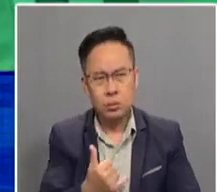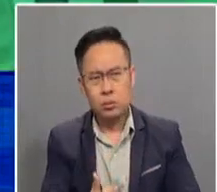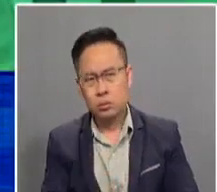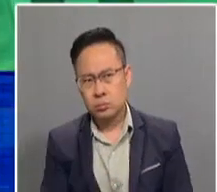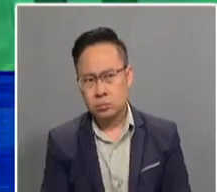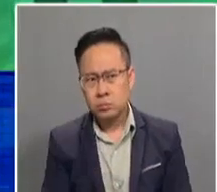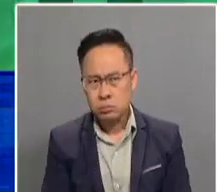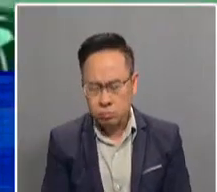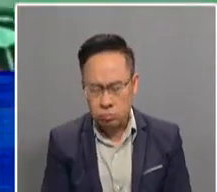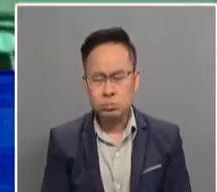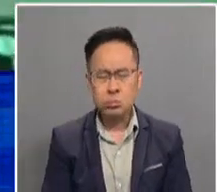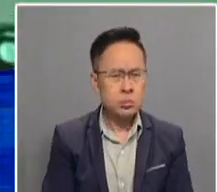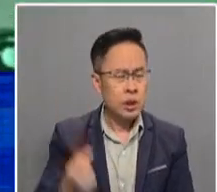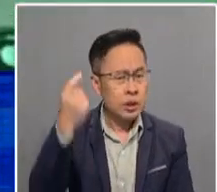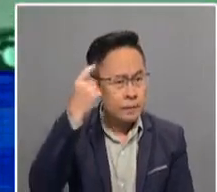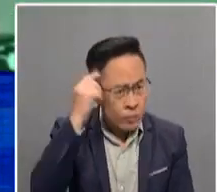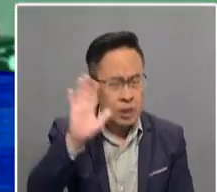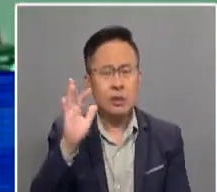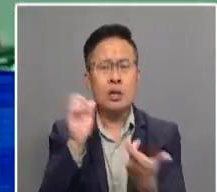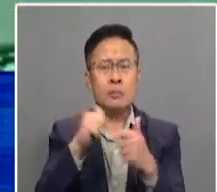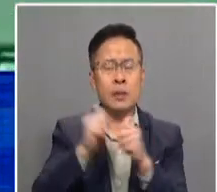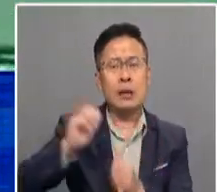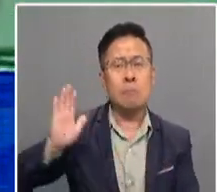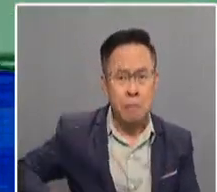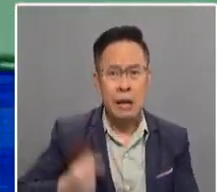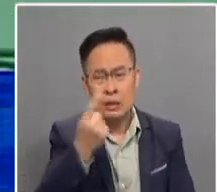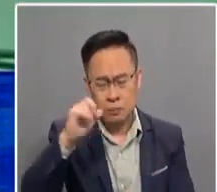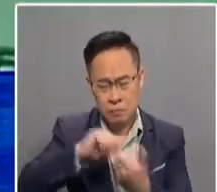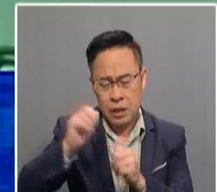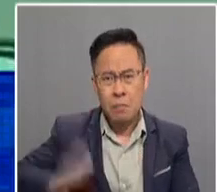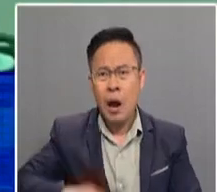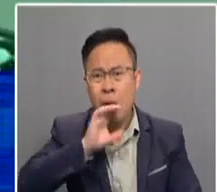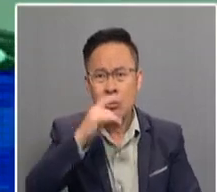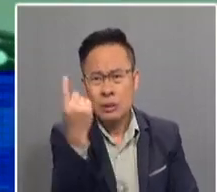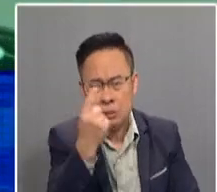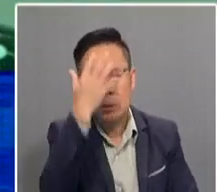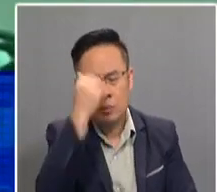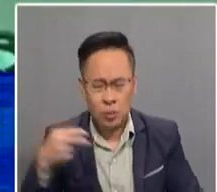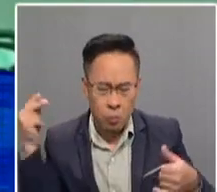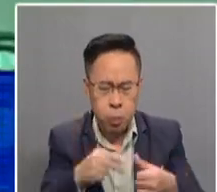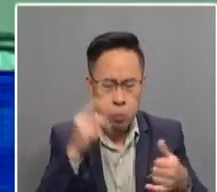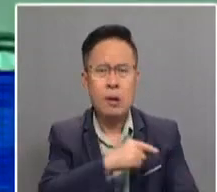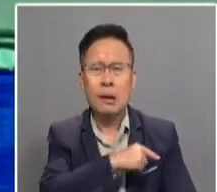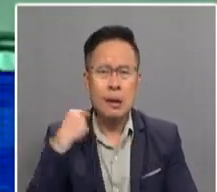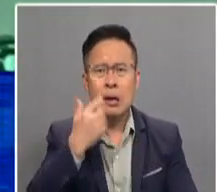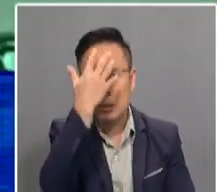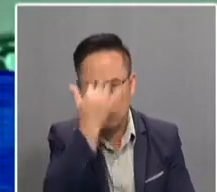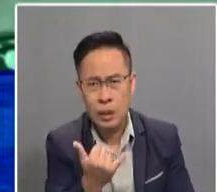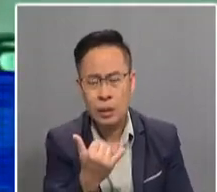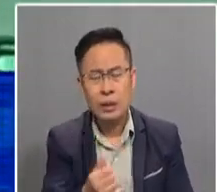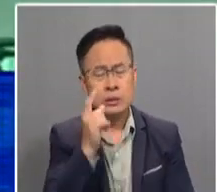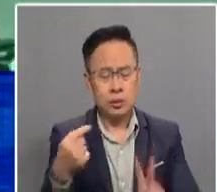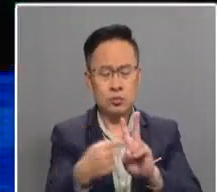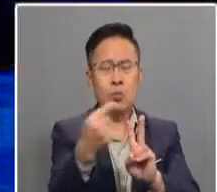คะก็ไม่คิดเหมือนกันว่าจะก่อเหตุถึงขั้นที่ว่าเอาถึงกันตายอ่ะขนาดนี้นะฮะผู้ตายทั้งสองเป็นคนดีค่ะอุปนิสัยร่าเริงไม่มีพิษมีภัย